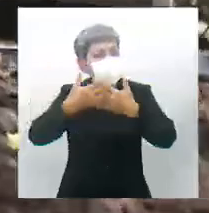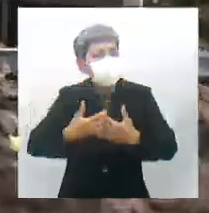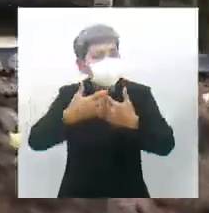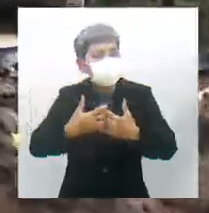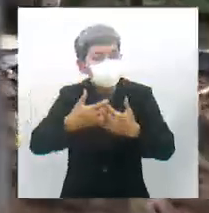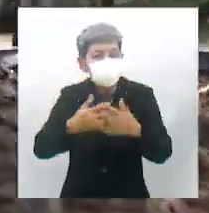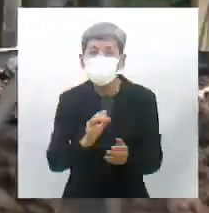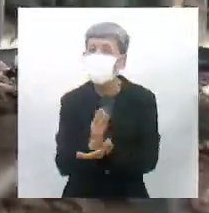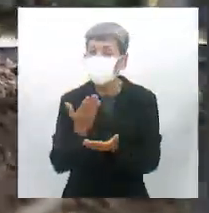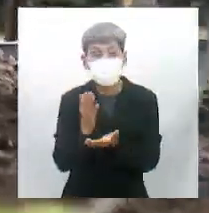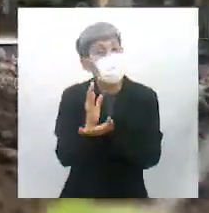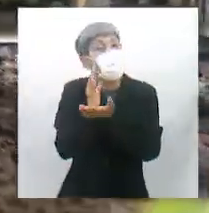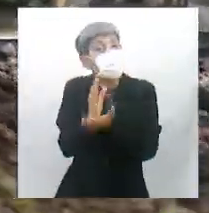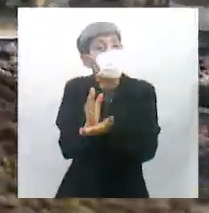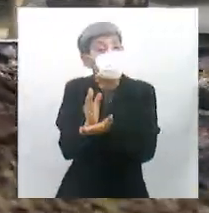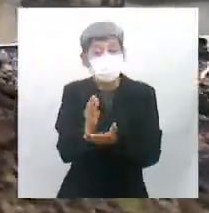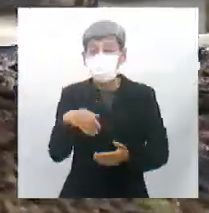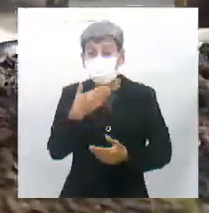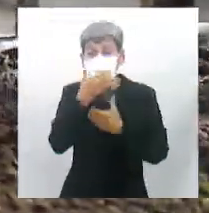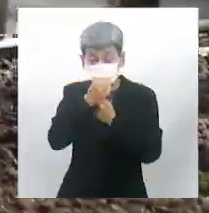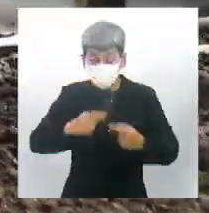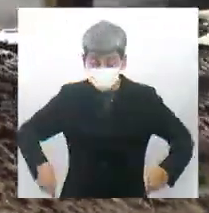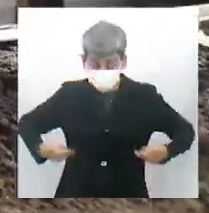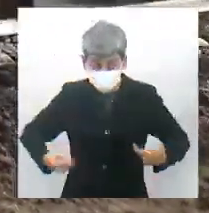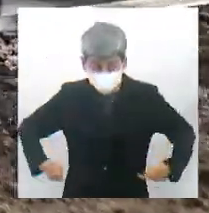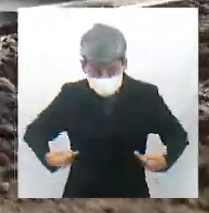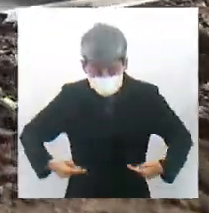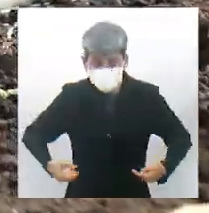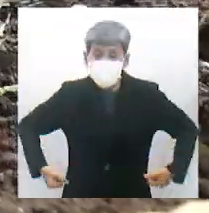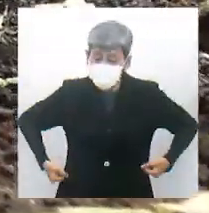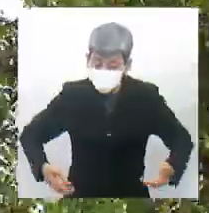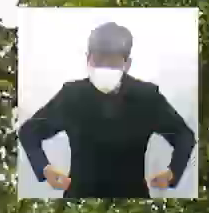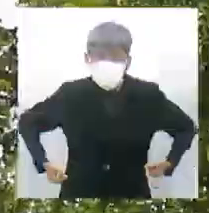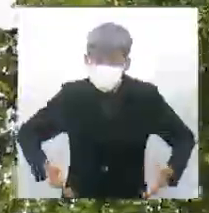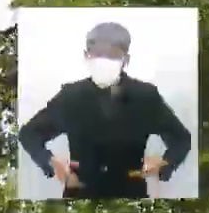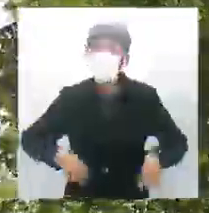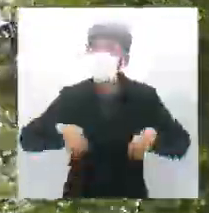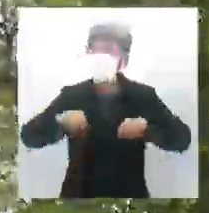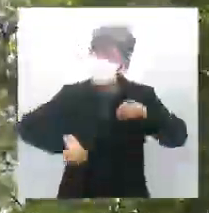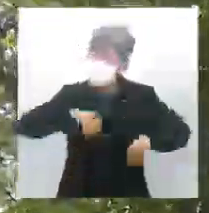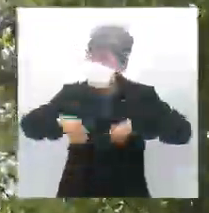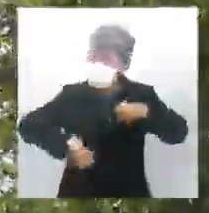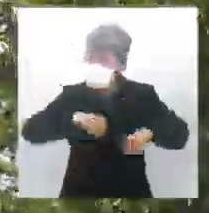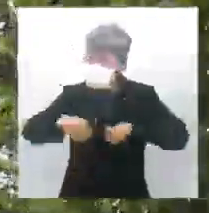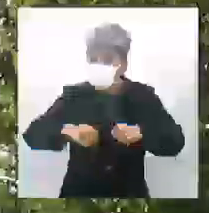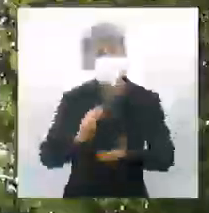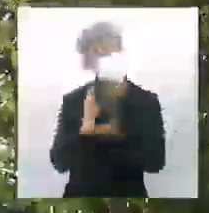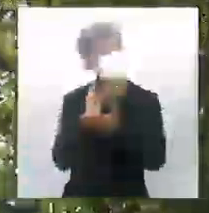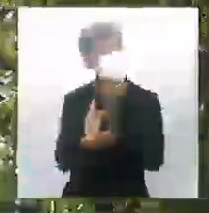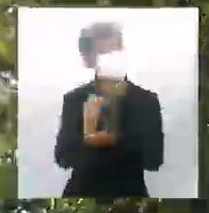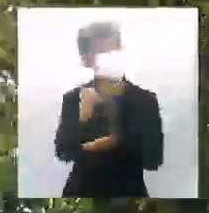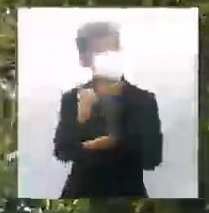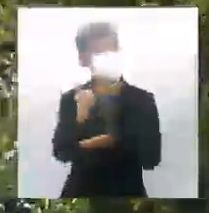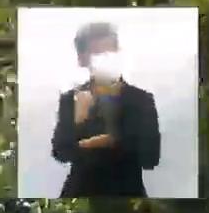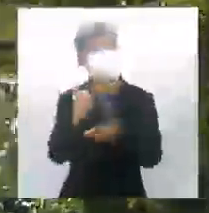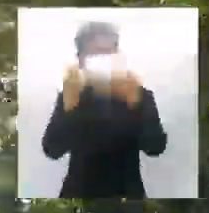ในเรื่องของการรับบริจาคใครสนใจอยากเอารถเข็นรถวีลแชร์รถจักรยานหรืออะไรก็ตามแต่ก็สามารถบริจาคได้แล้